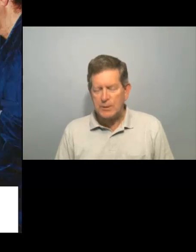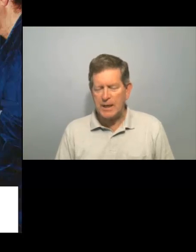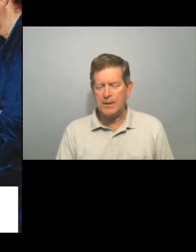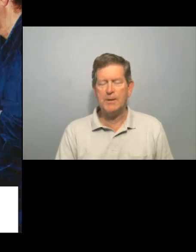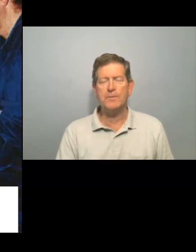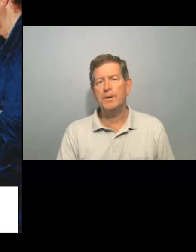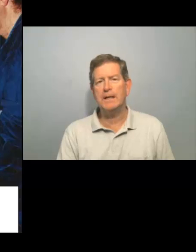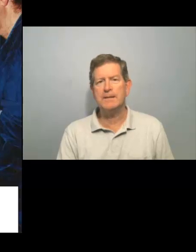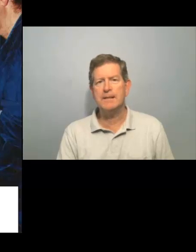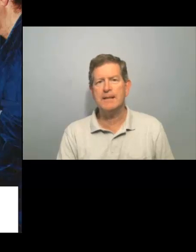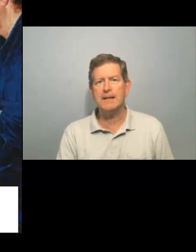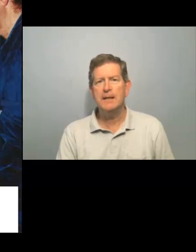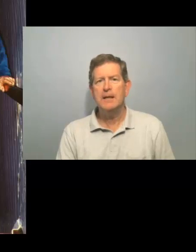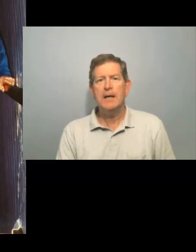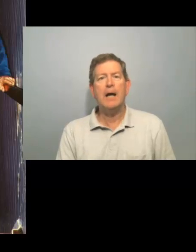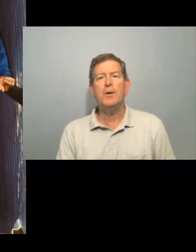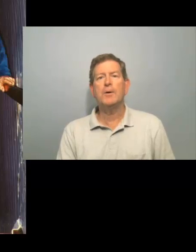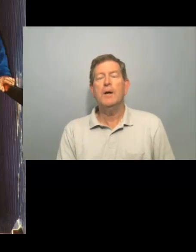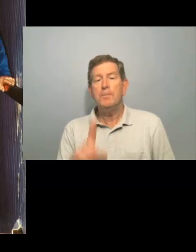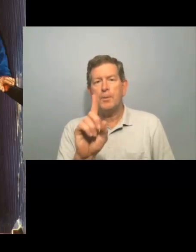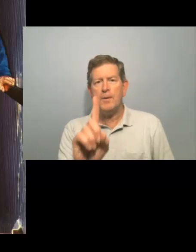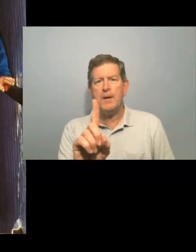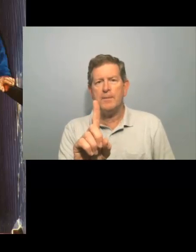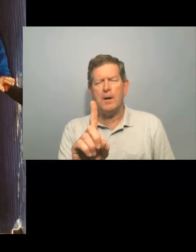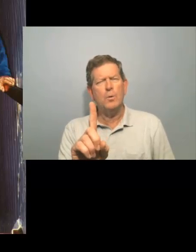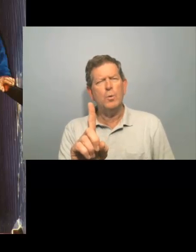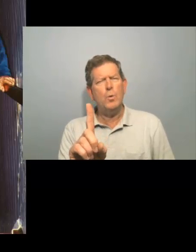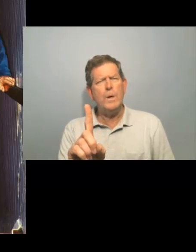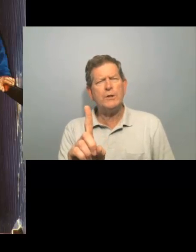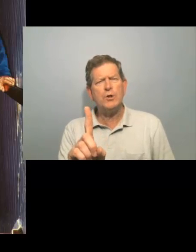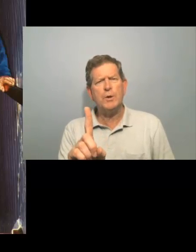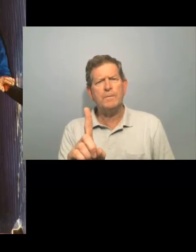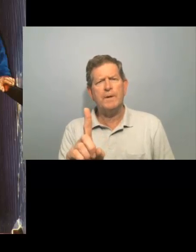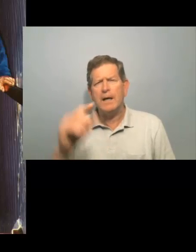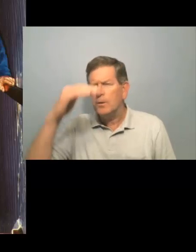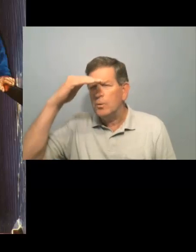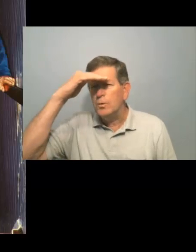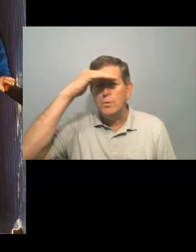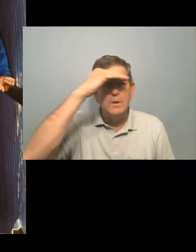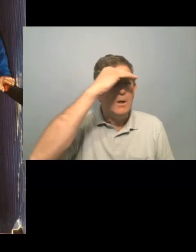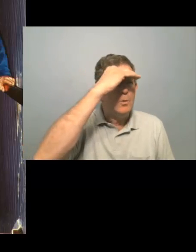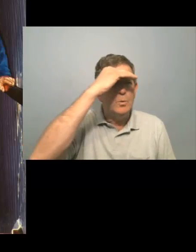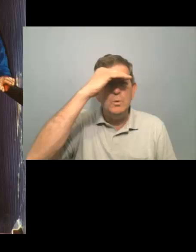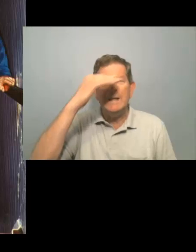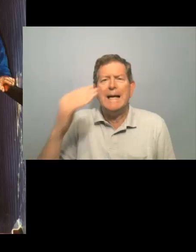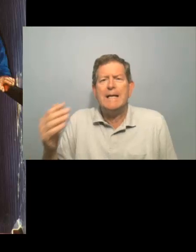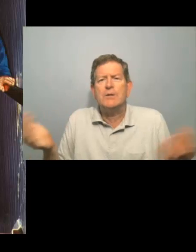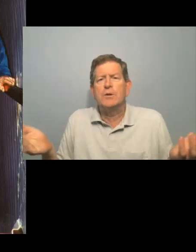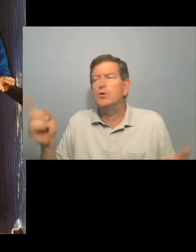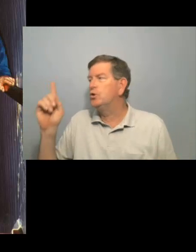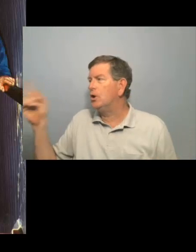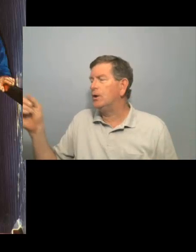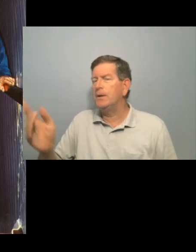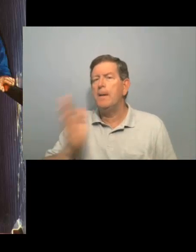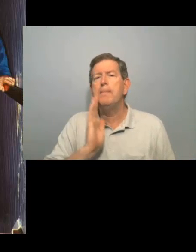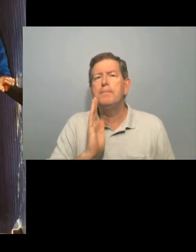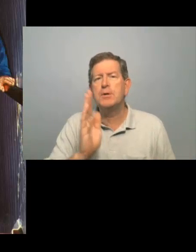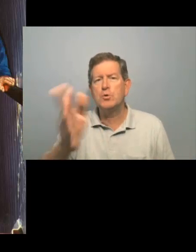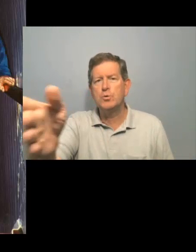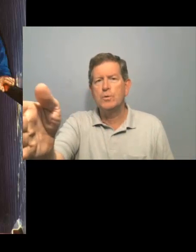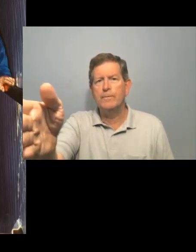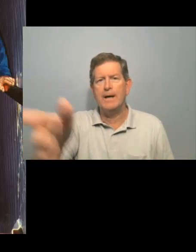Il est 5 heures, voilà, c'est ça. Alors, premièrement, où est-ce que John va? Où? Où est-ce que